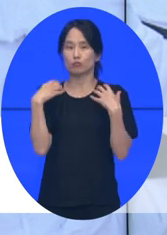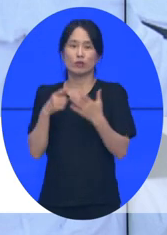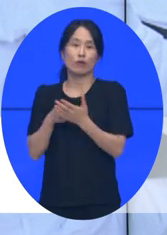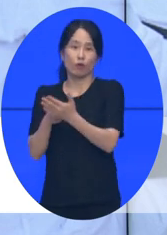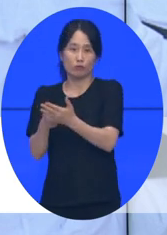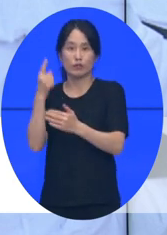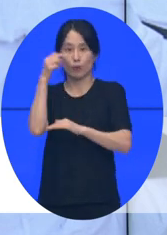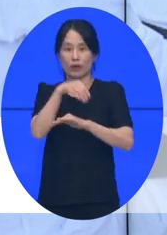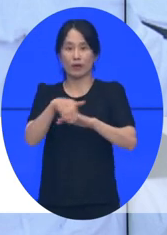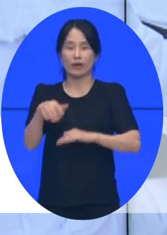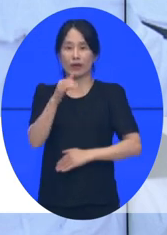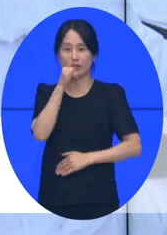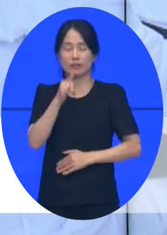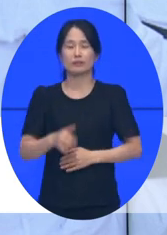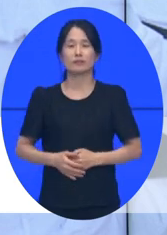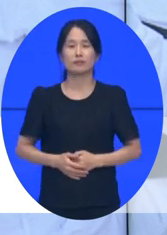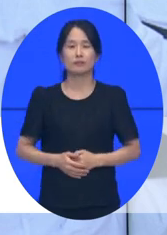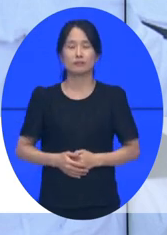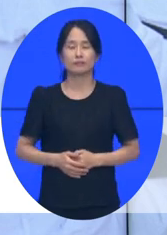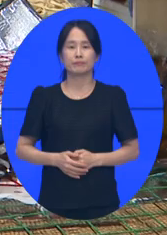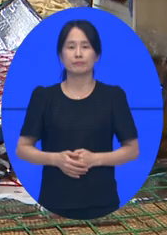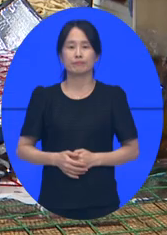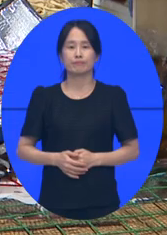했습니다. 최창순 기자의 보도입니다.